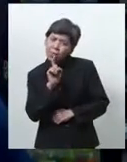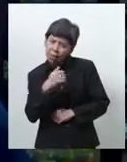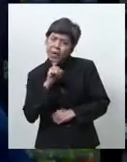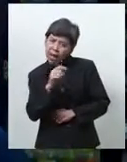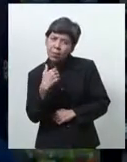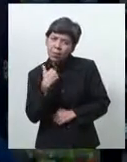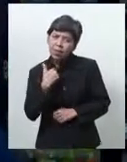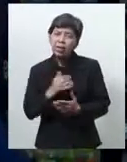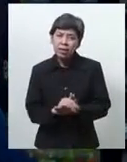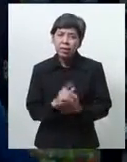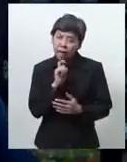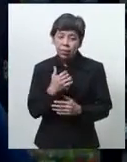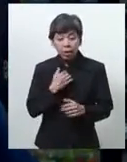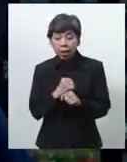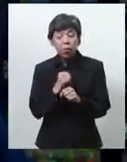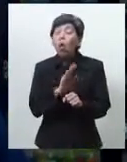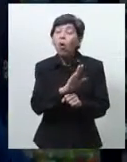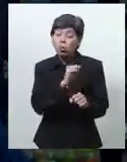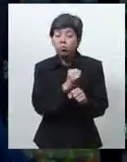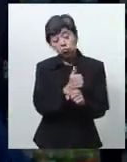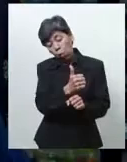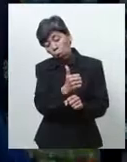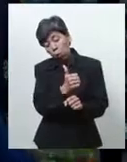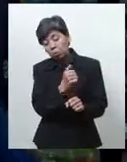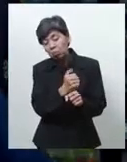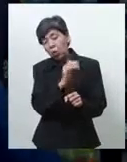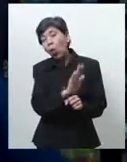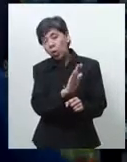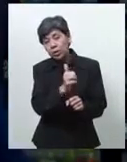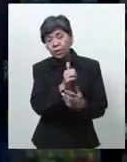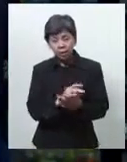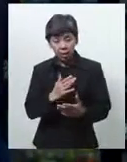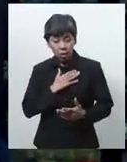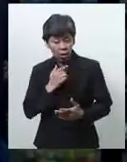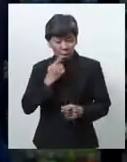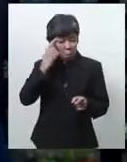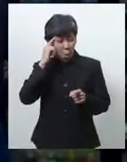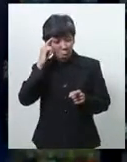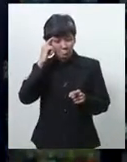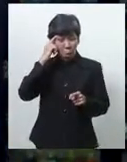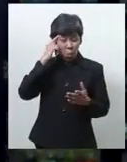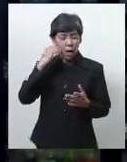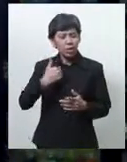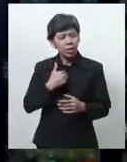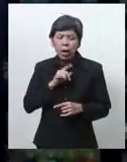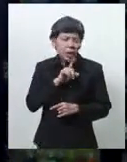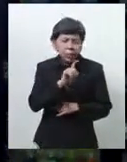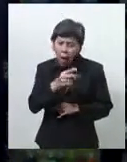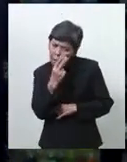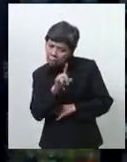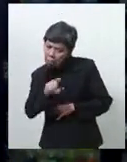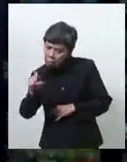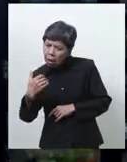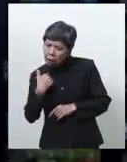ไม่รู้ก็ถามอะไรเงี้ยค่ะคือเขาก็ทำในส่วนของเขาได้แบบเต็มที่ของเขาค่ะตัวไหนที่เขาไม่เข้าใจหรือไม่ได้ยังไงเขาก็จะสอบถ